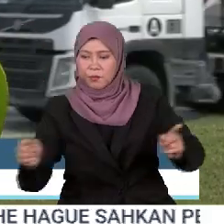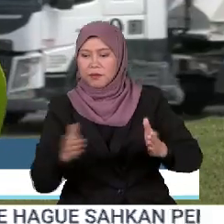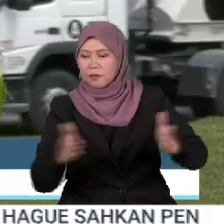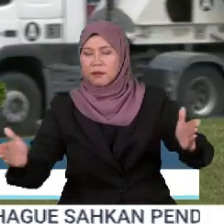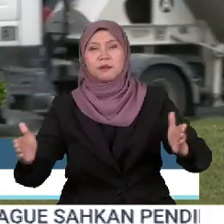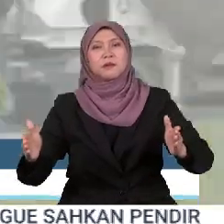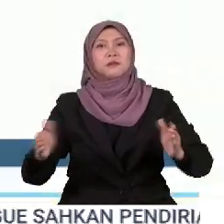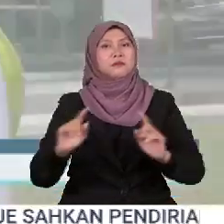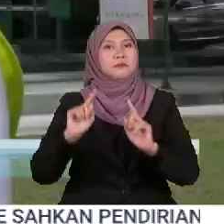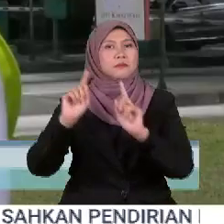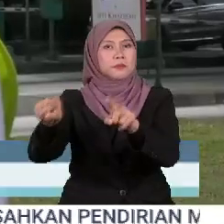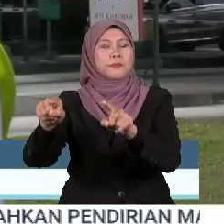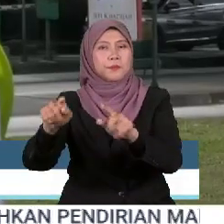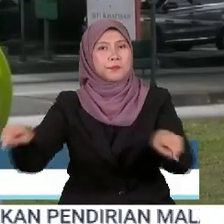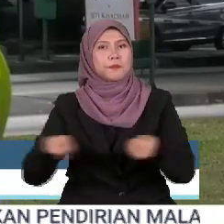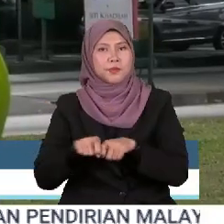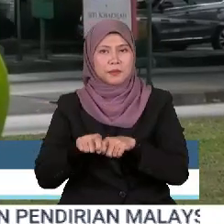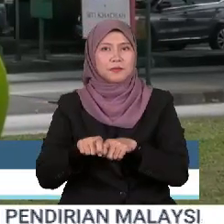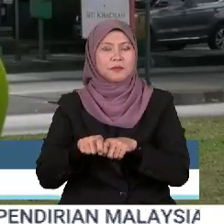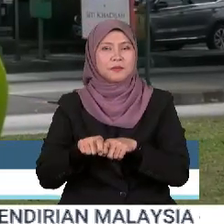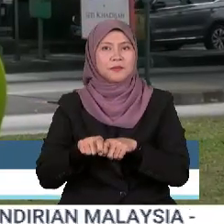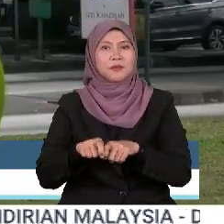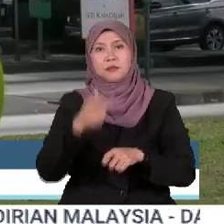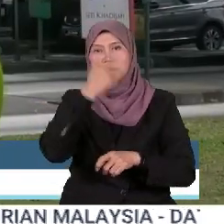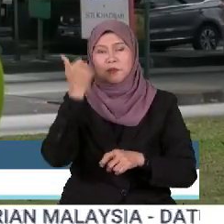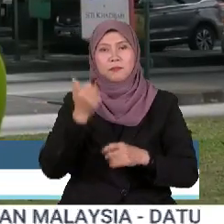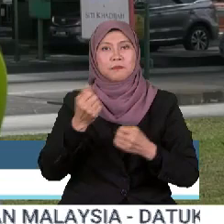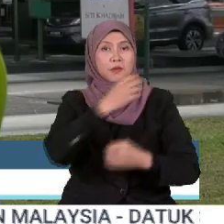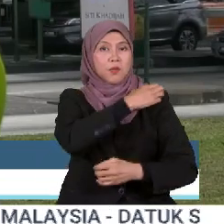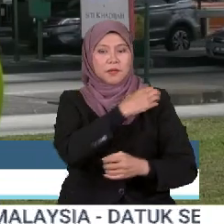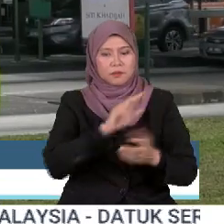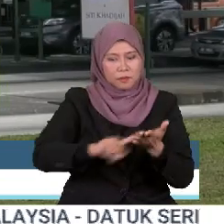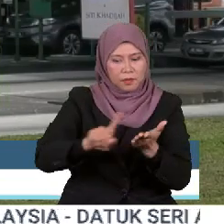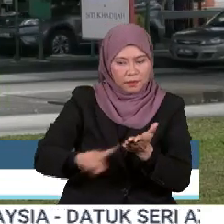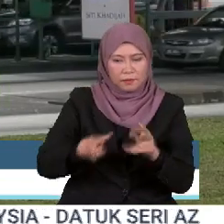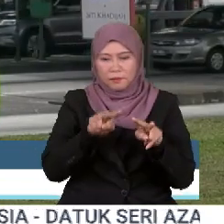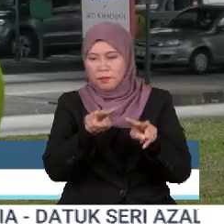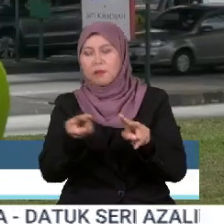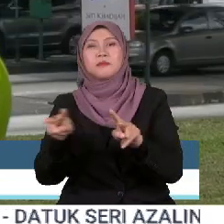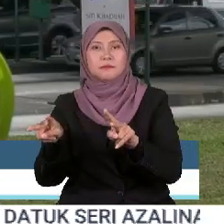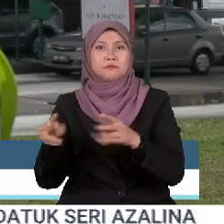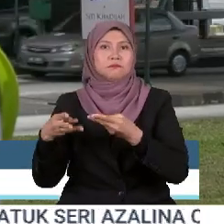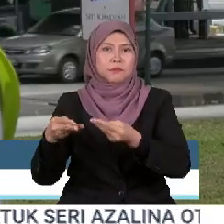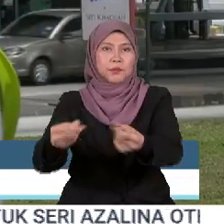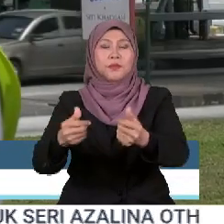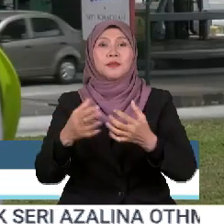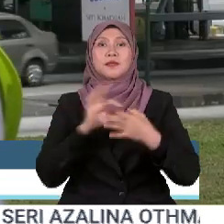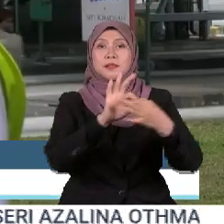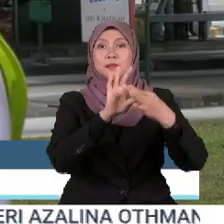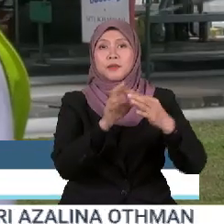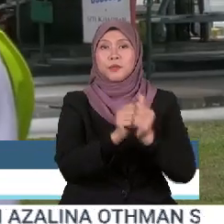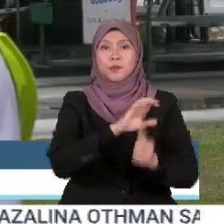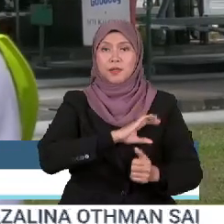Ki masing-masing meningkatkan peningkatan rondaan samping itu kita berkolaborasi dengan pihak pdrm dan juga